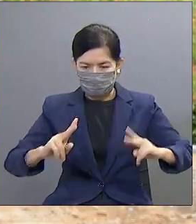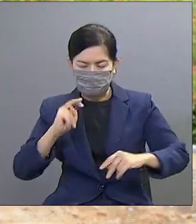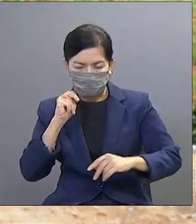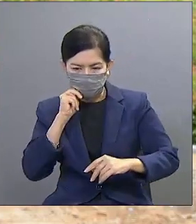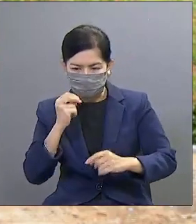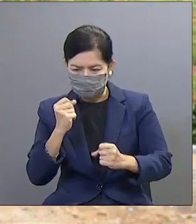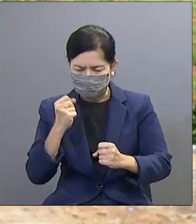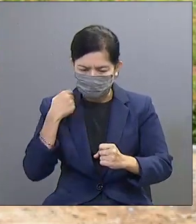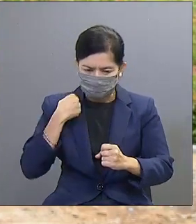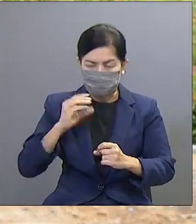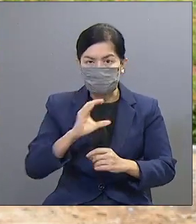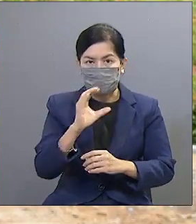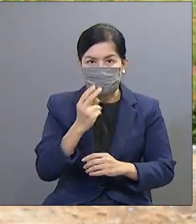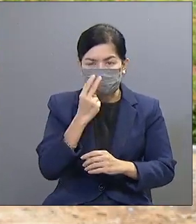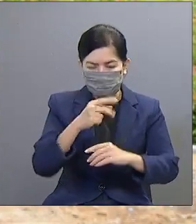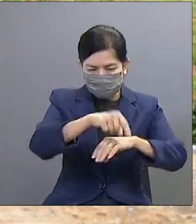้ดินนะครับ